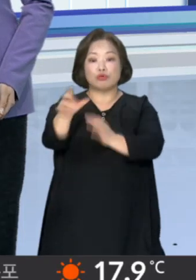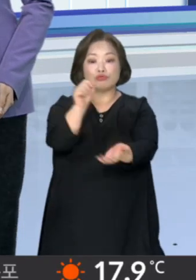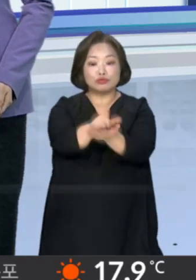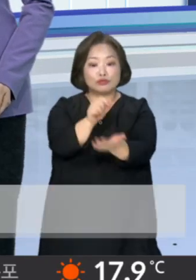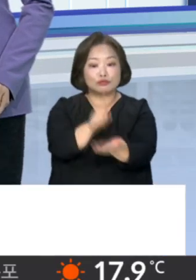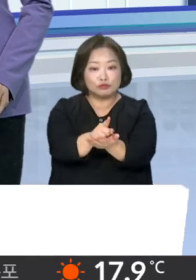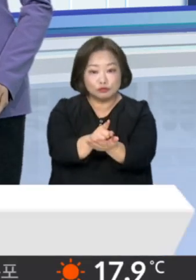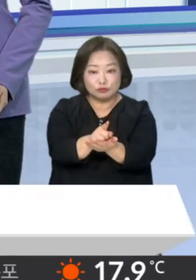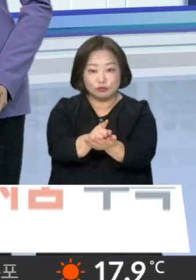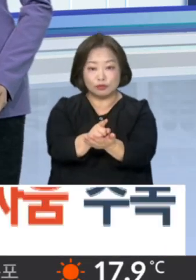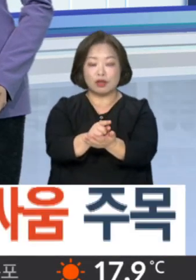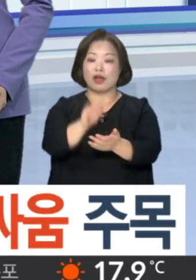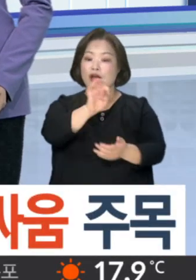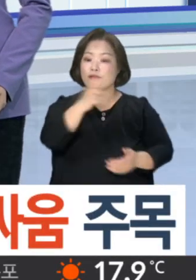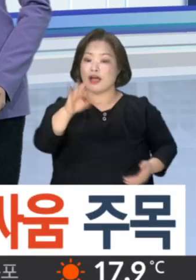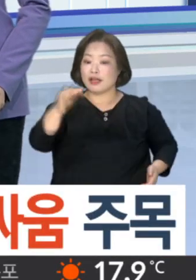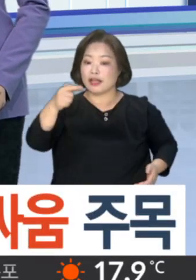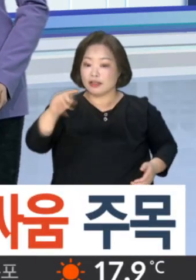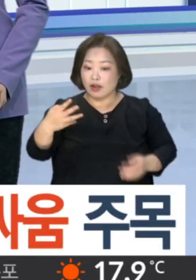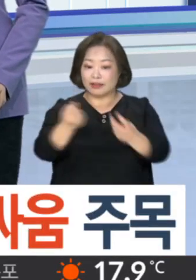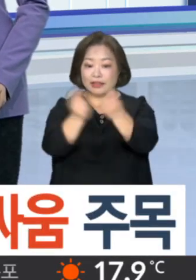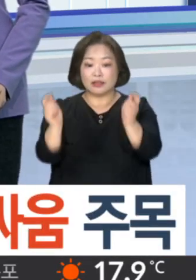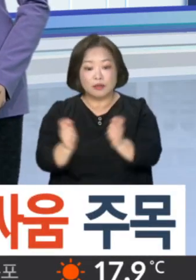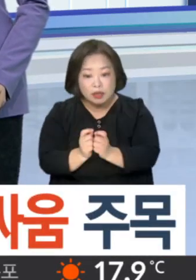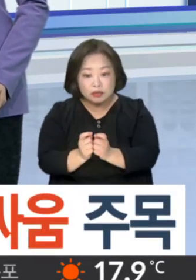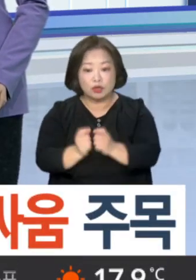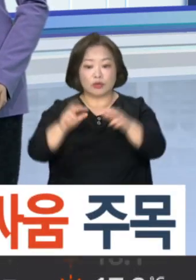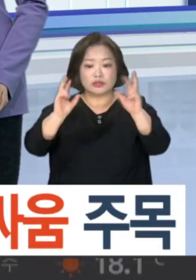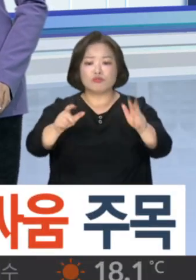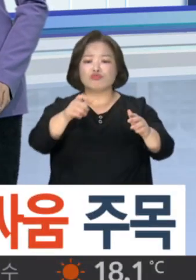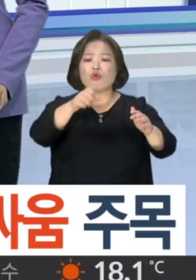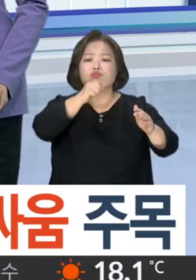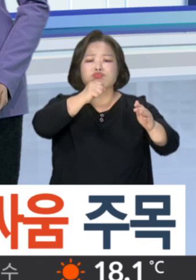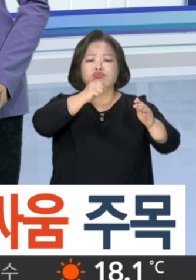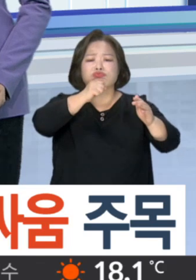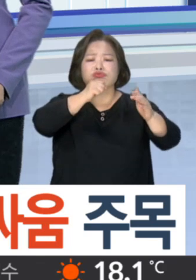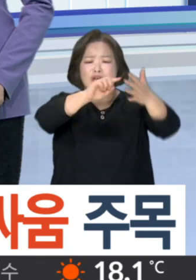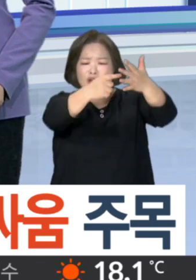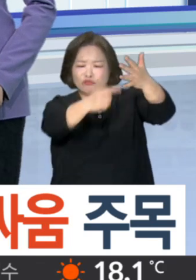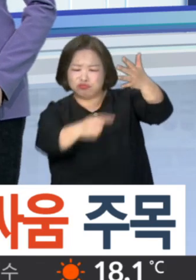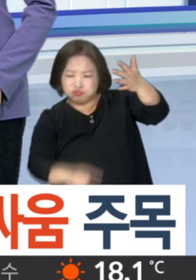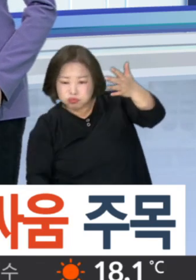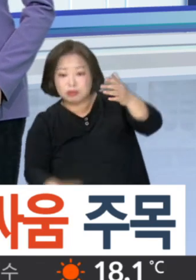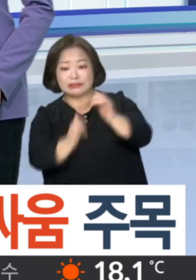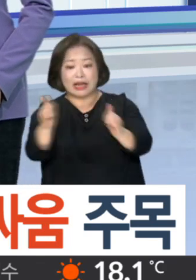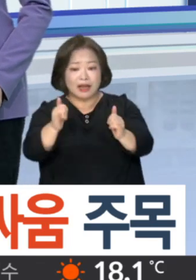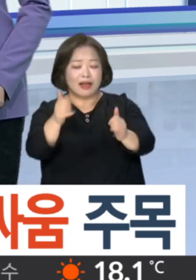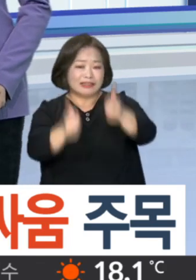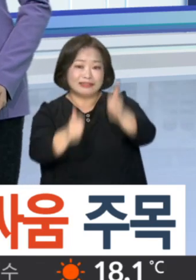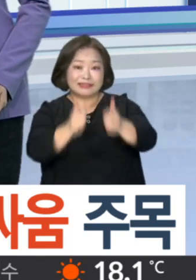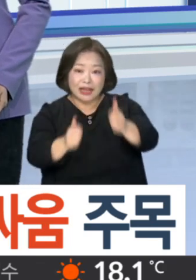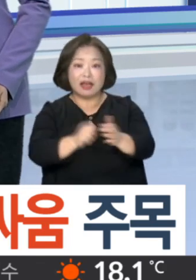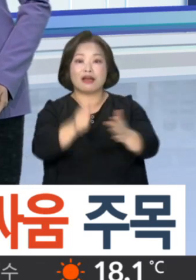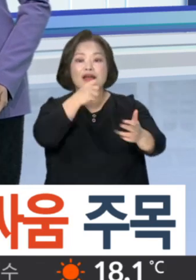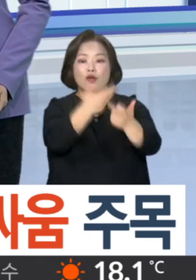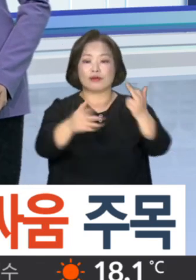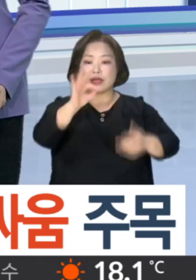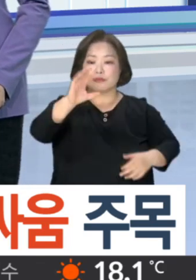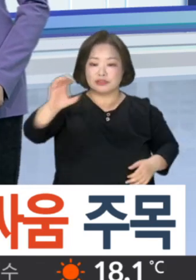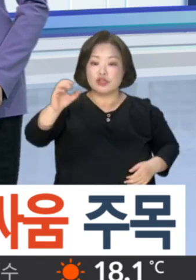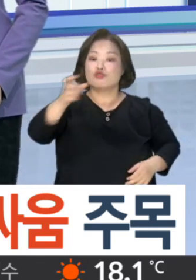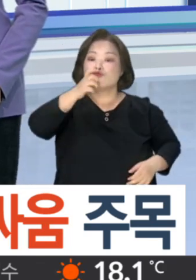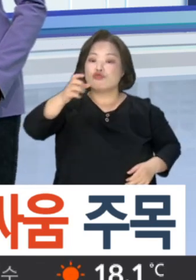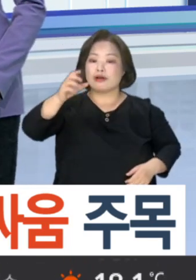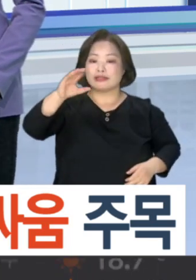프로축구 K리그 1 파이널 라운드에선 강등권 팀들의 치열한 생존 싸움이 시작됐습니다. 강원 FC와 수원